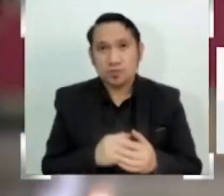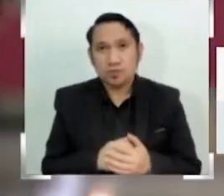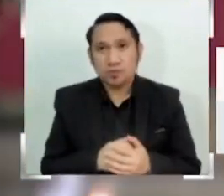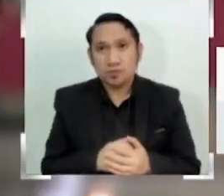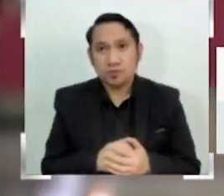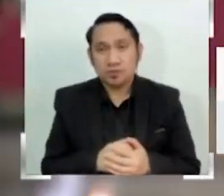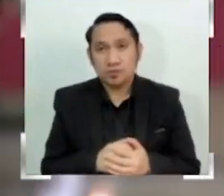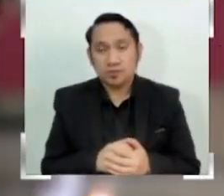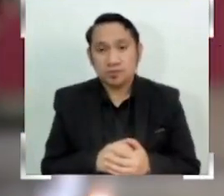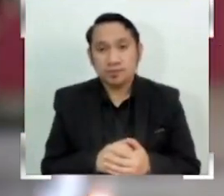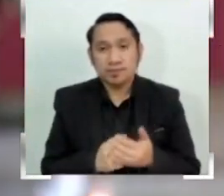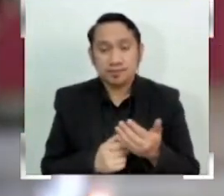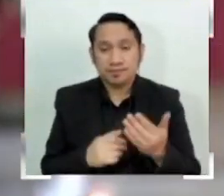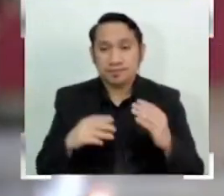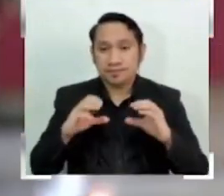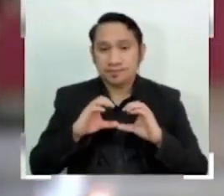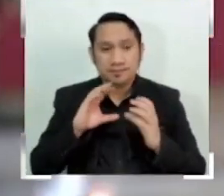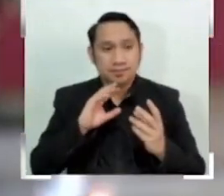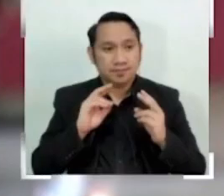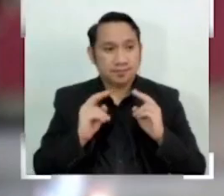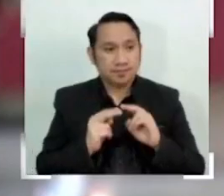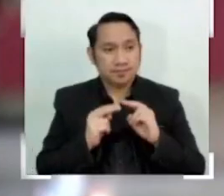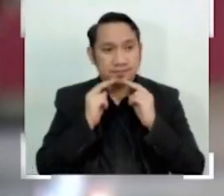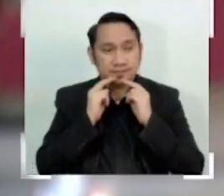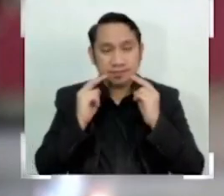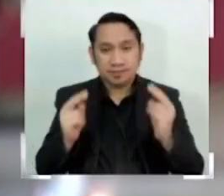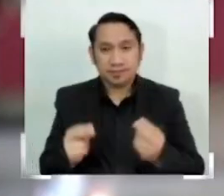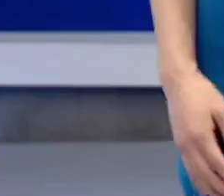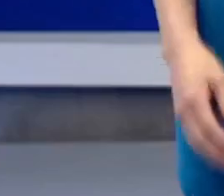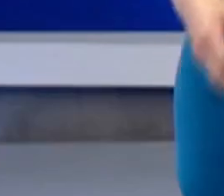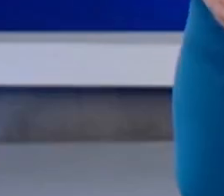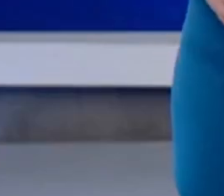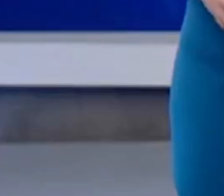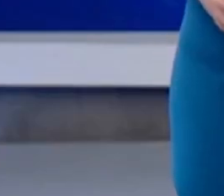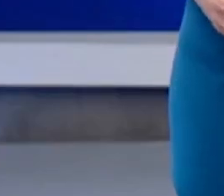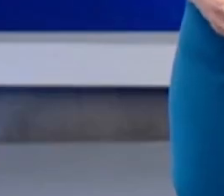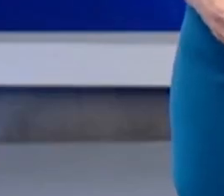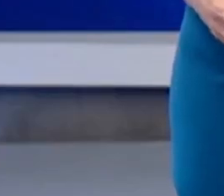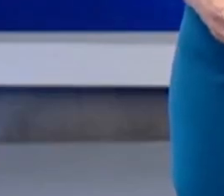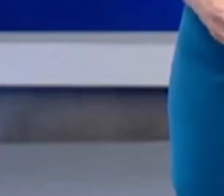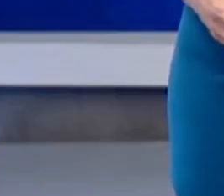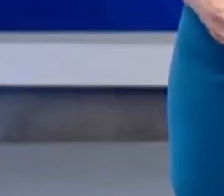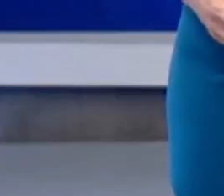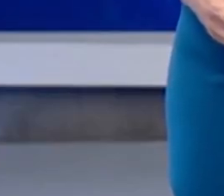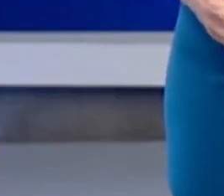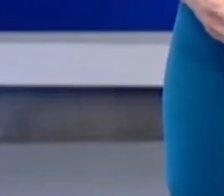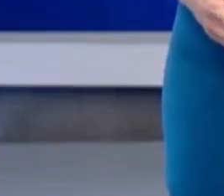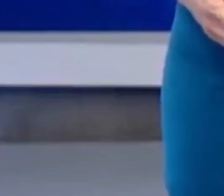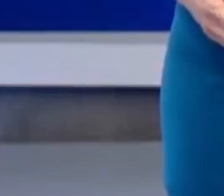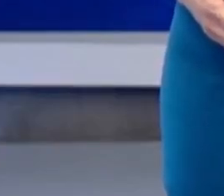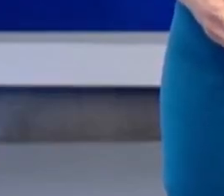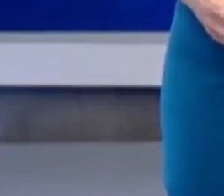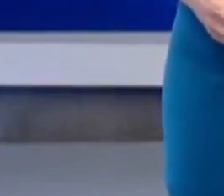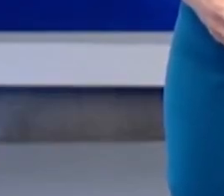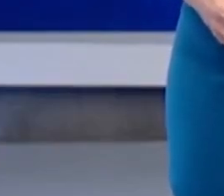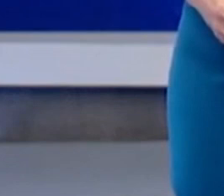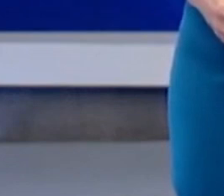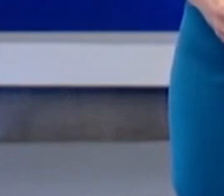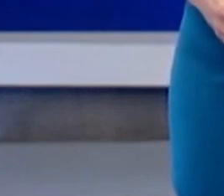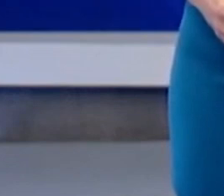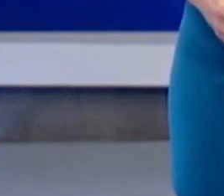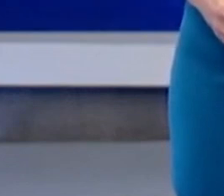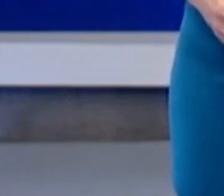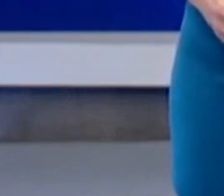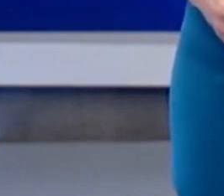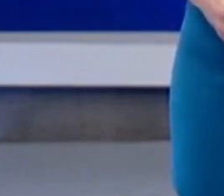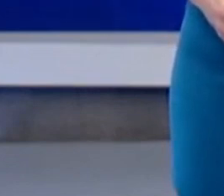News, Tina Panganiban Perez, ang inyong saksi. Mga kapuso, sama-sama tayong maging saksi. Mag-subscribe